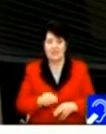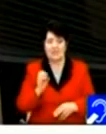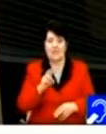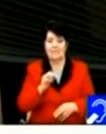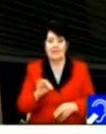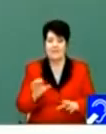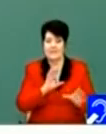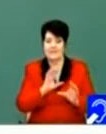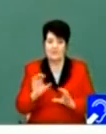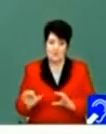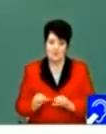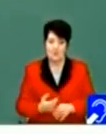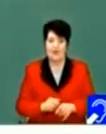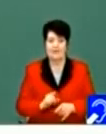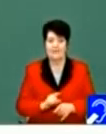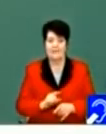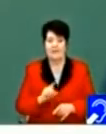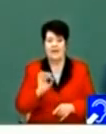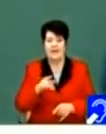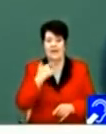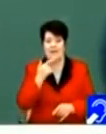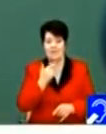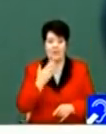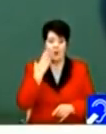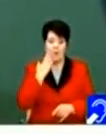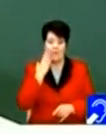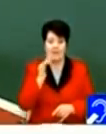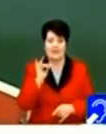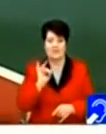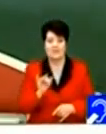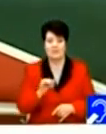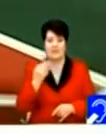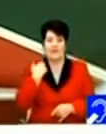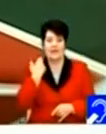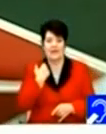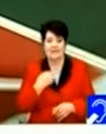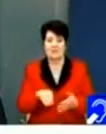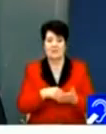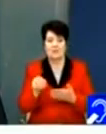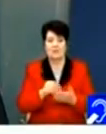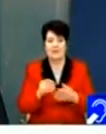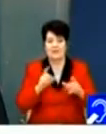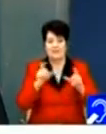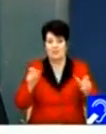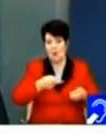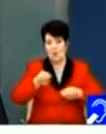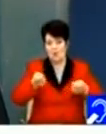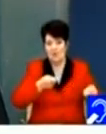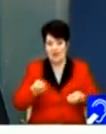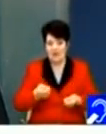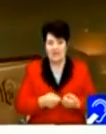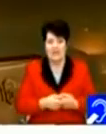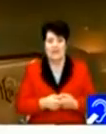de siguranță, precum și legenda acestora în limba română și engleză. Monedele vor putea fi cumpărate de instituții guvernamentale de la